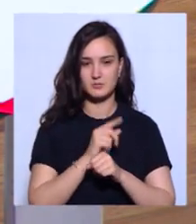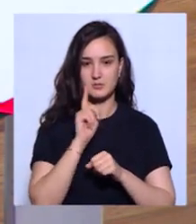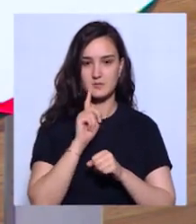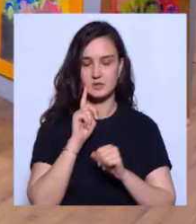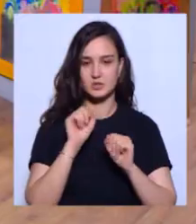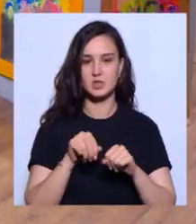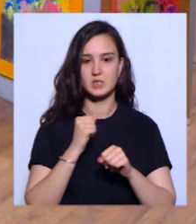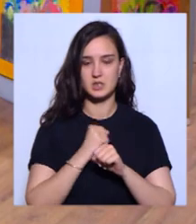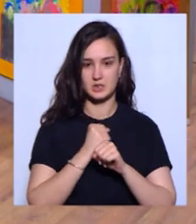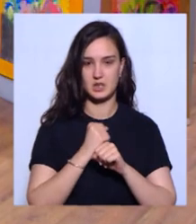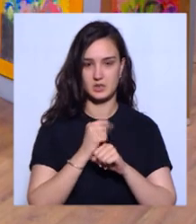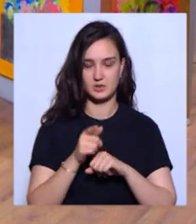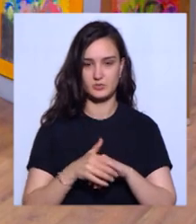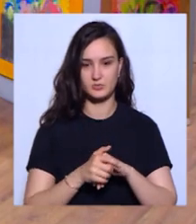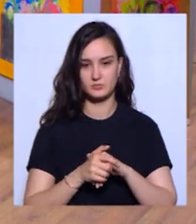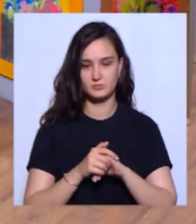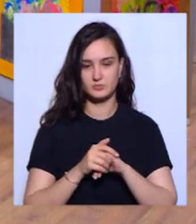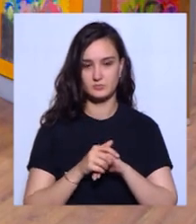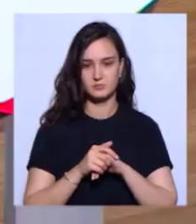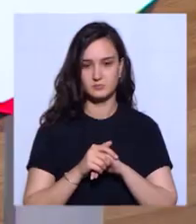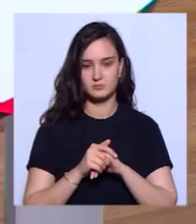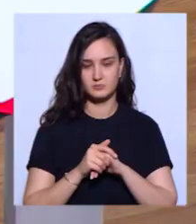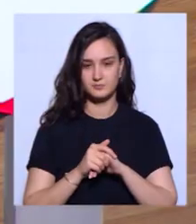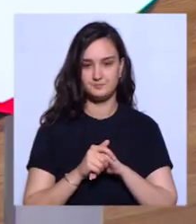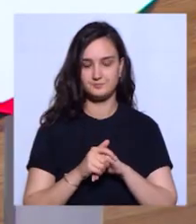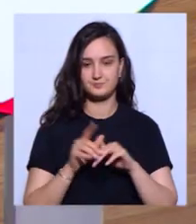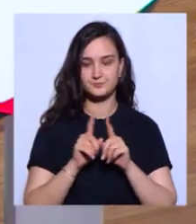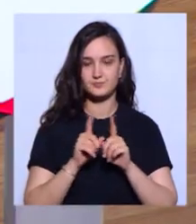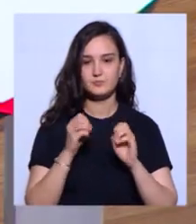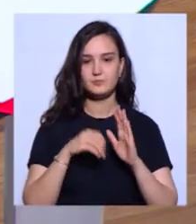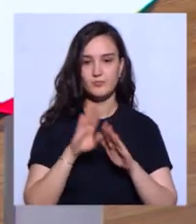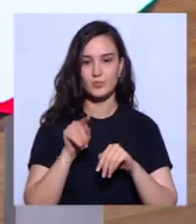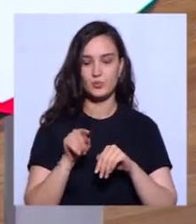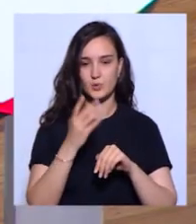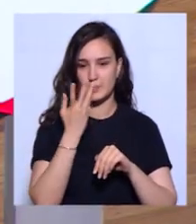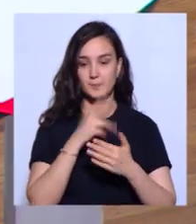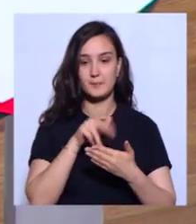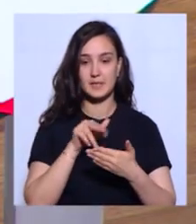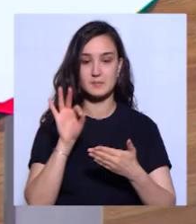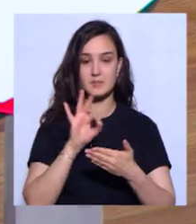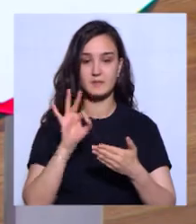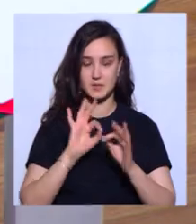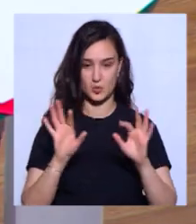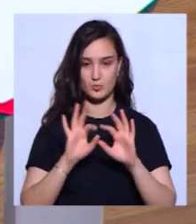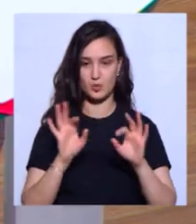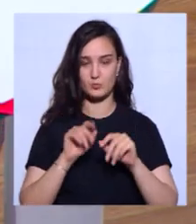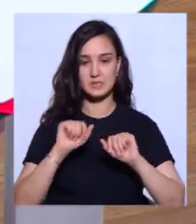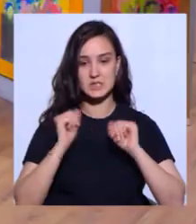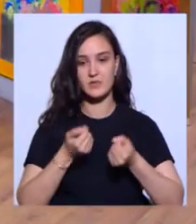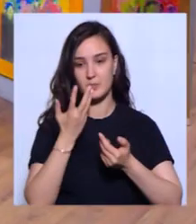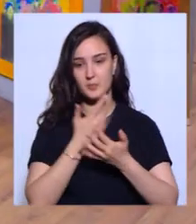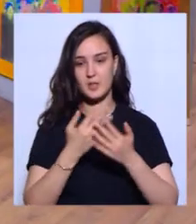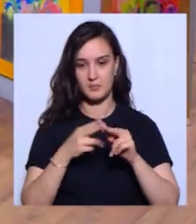სადღაც ჩასვათ. რაღაცა მაინც უფრო ფერებზე ვაპარაკობ და თქვი ცივი ფერები, ამით